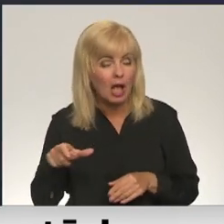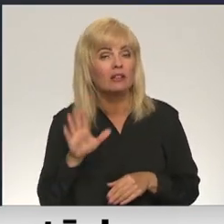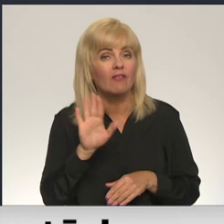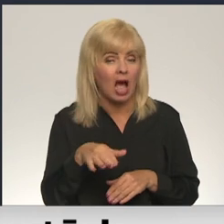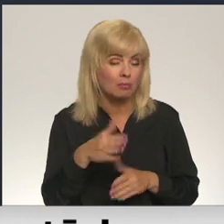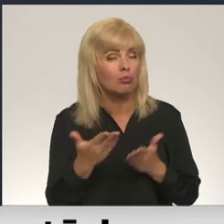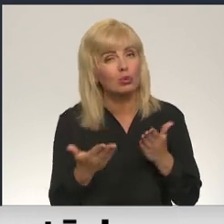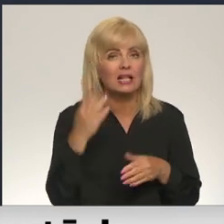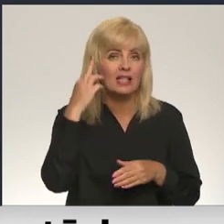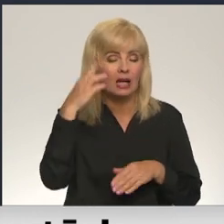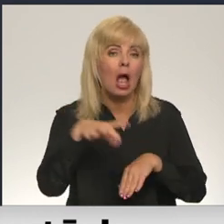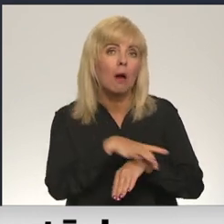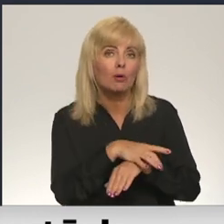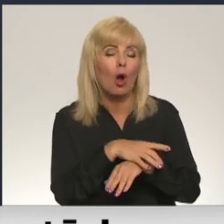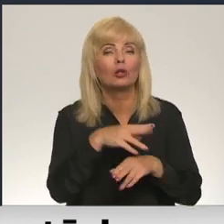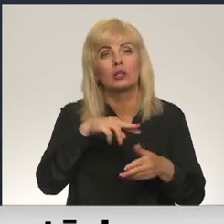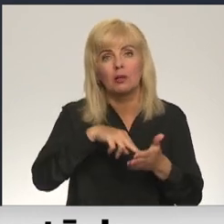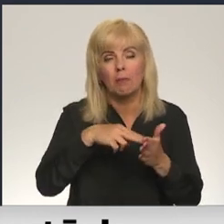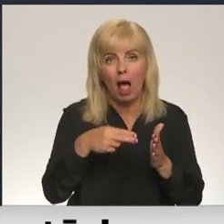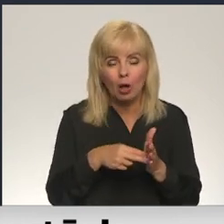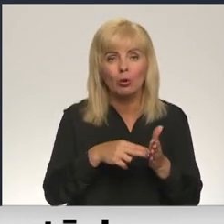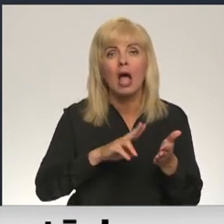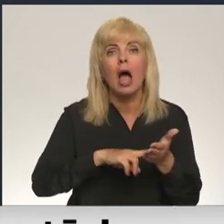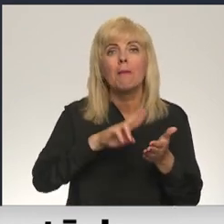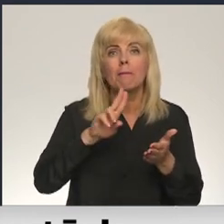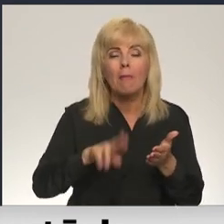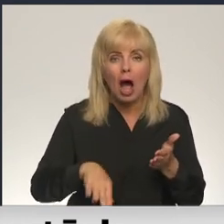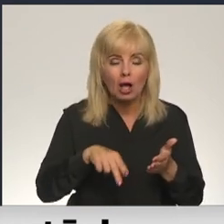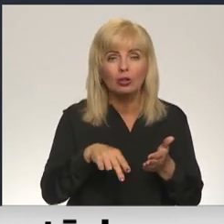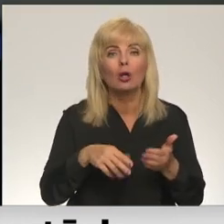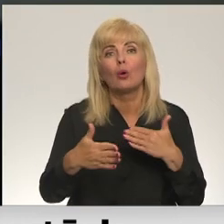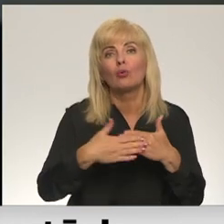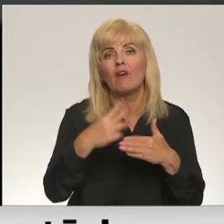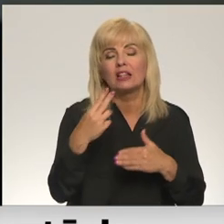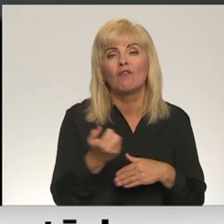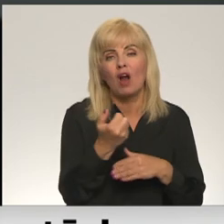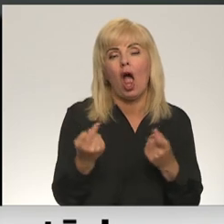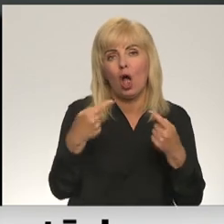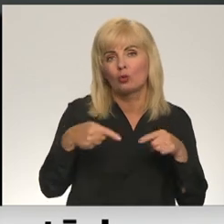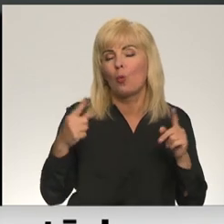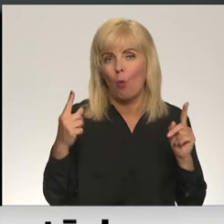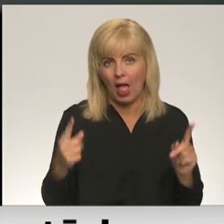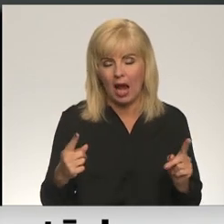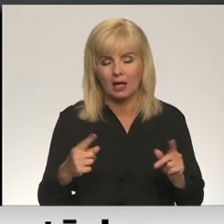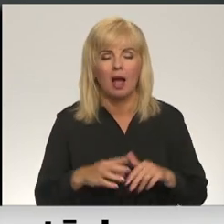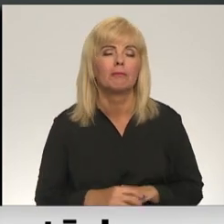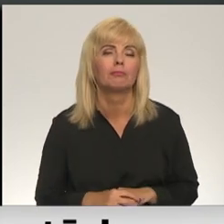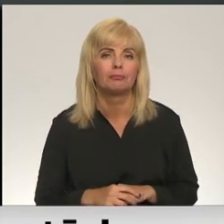cerīga. Protēzi viņš plāno pabeigt patentēt un sākt pārdot tuvāko divu gadu laikā. Ines Ķester, Jānis Goldbergs, TV Kurzeme.